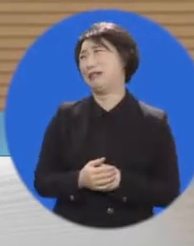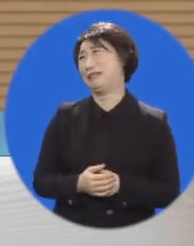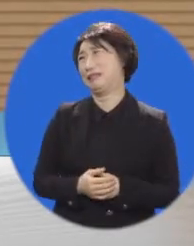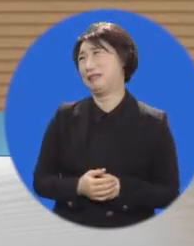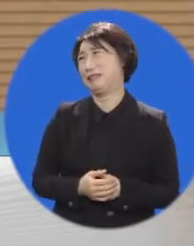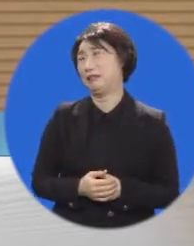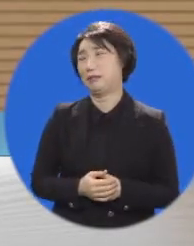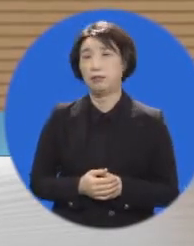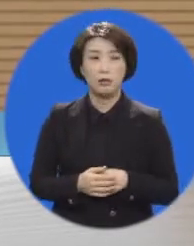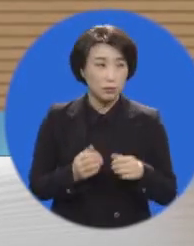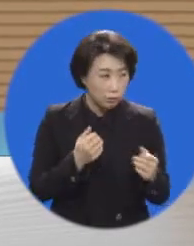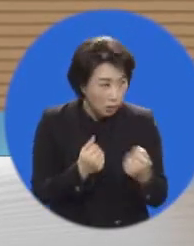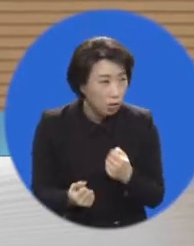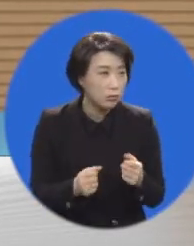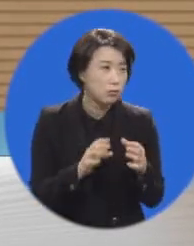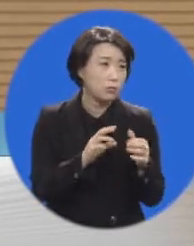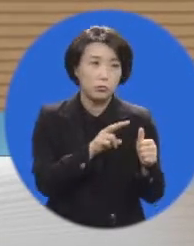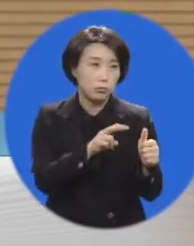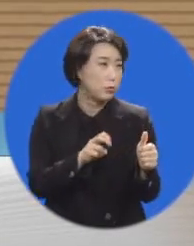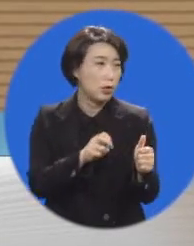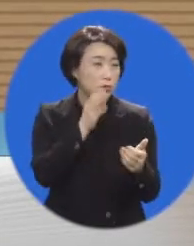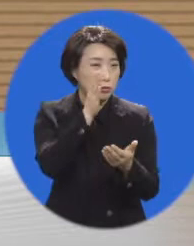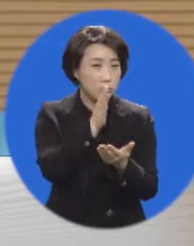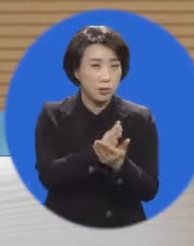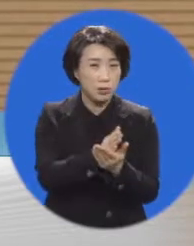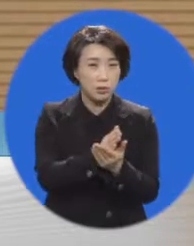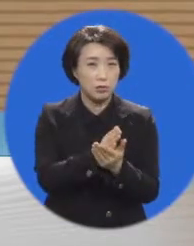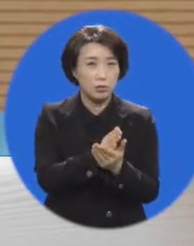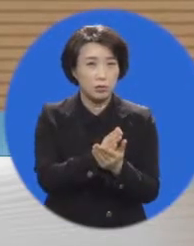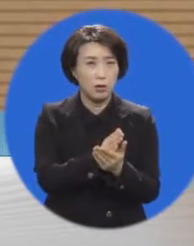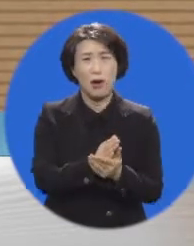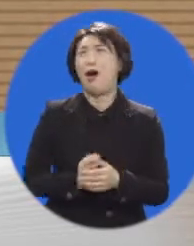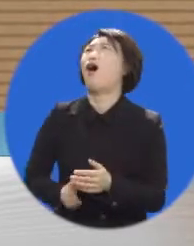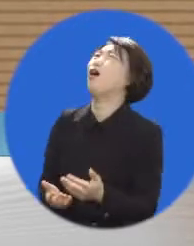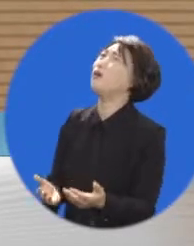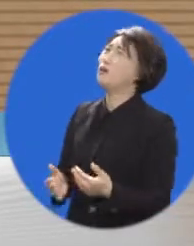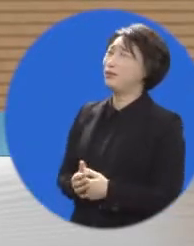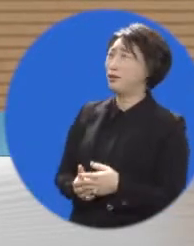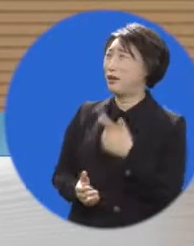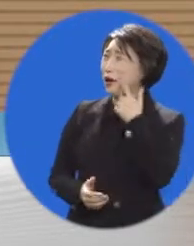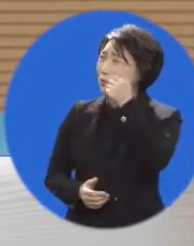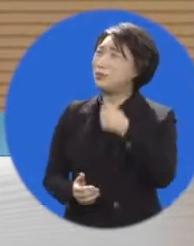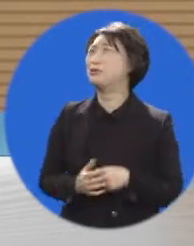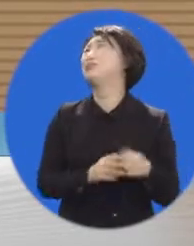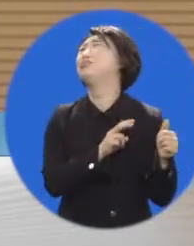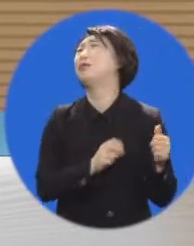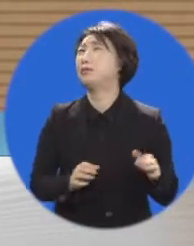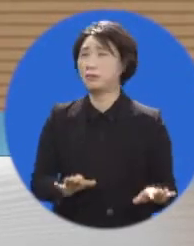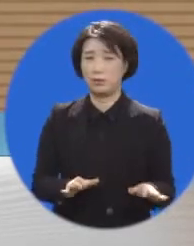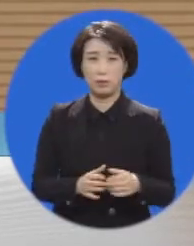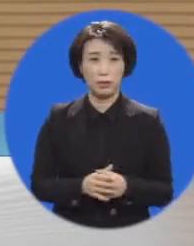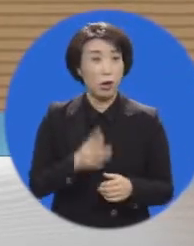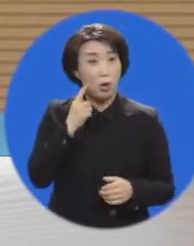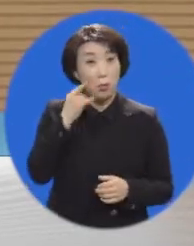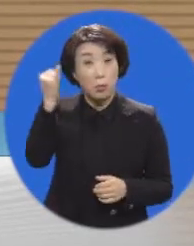그래서 미워하면 안 되는 분이야. 아, 그러니까 미운데 그래서 미워하면 안 되는